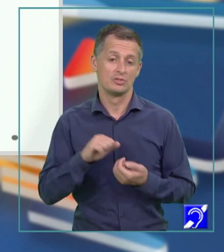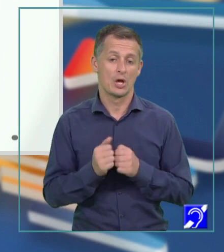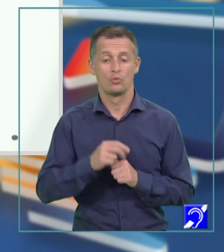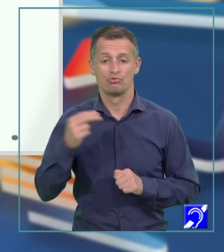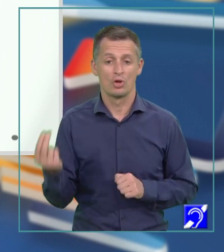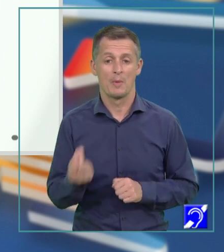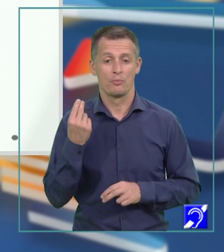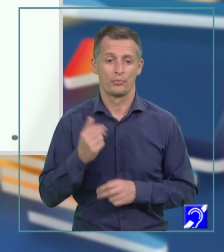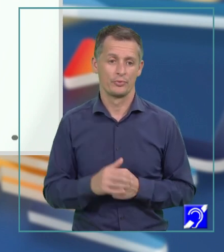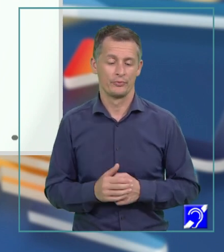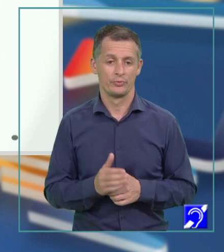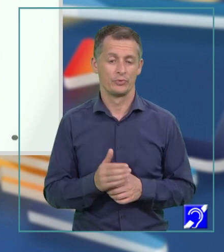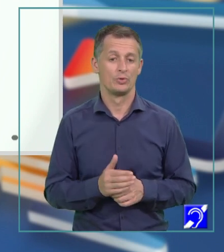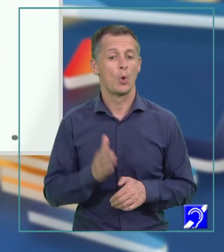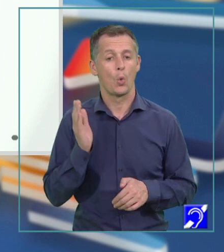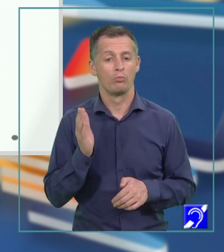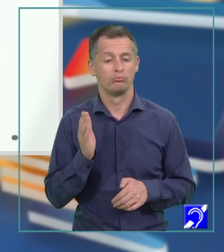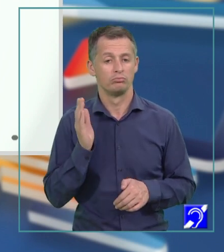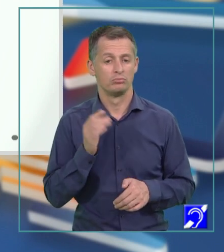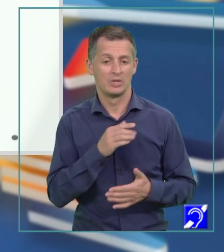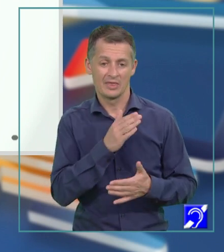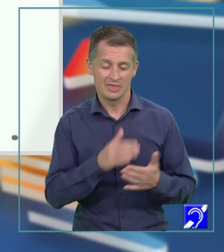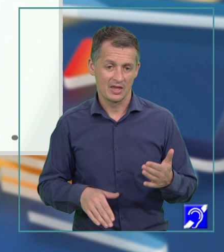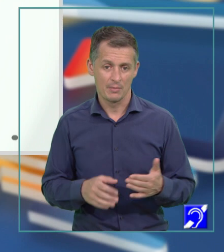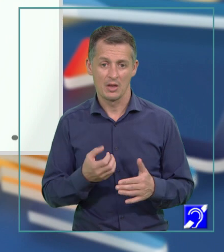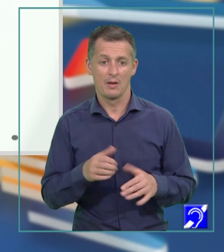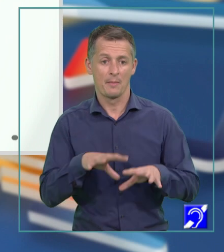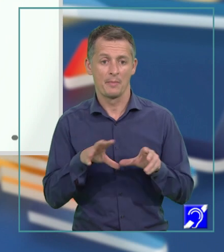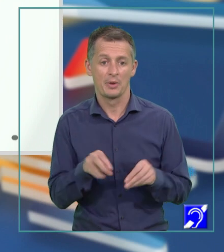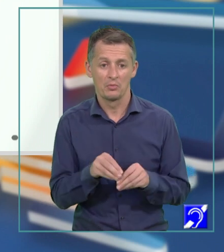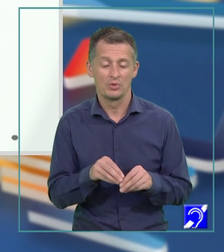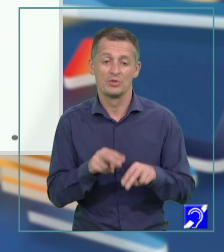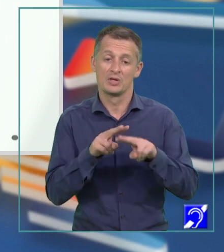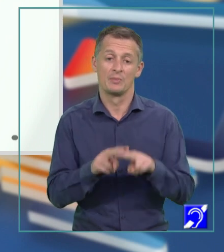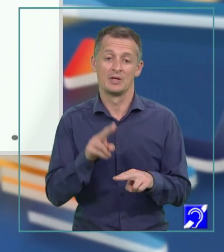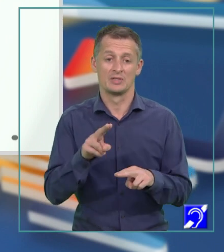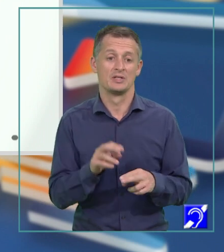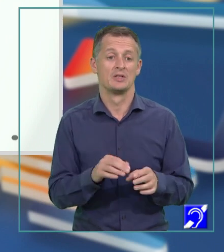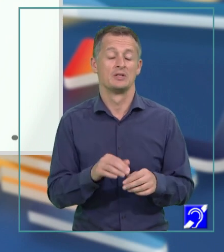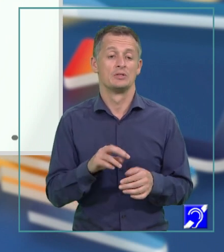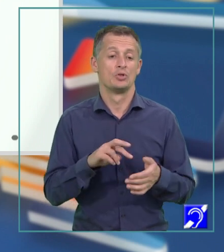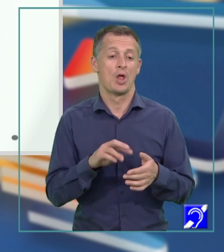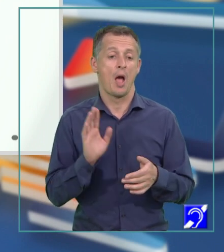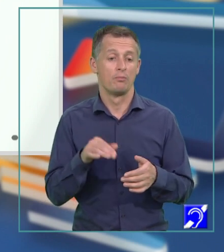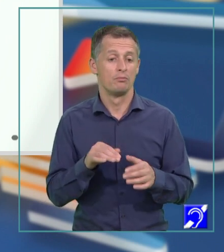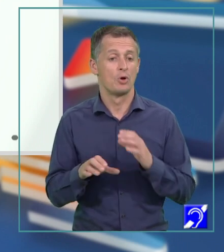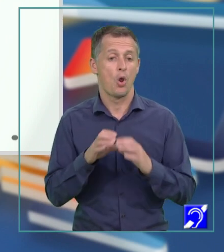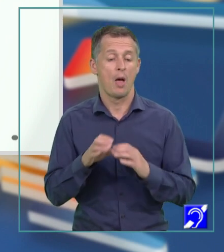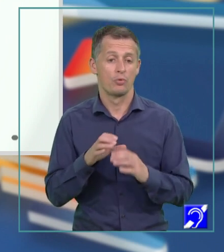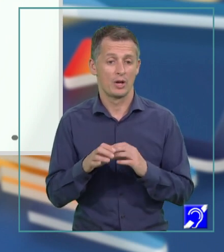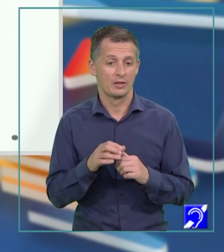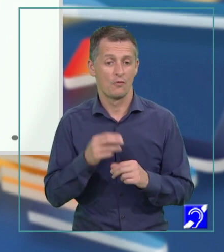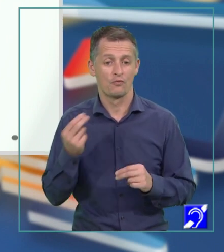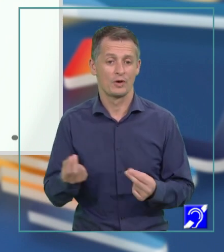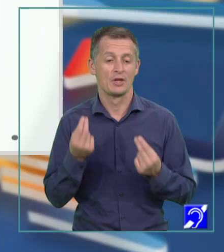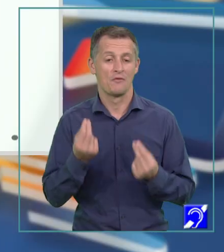Și în ultimul caz, tăiem foarte simplu adverbul împreună și obținem enunțul am colaborat